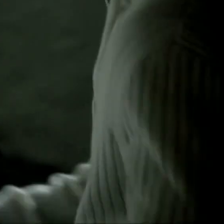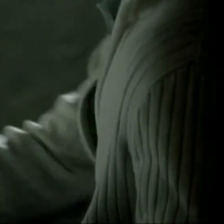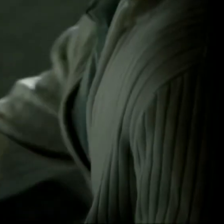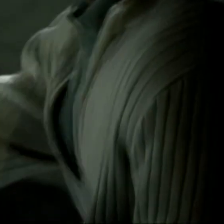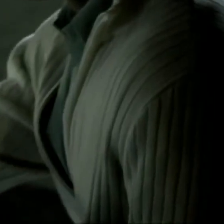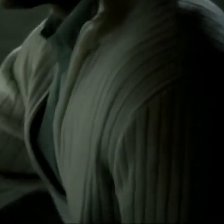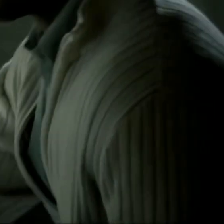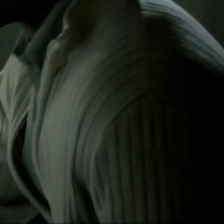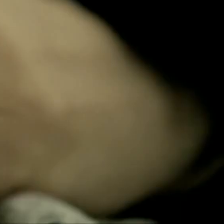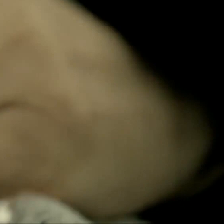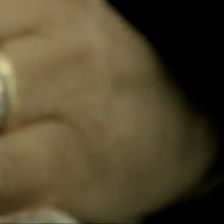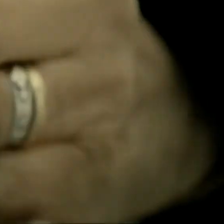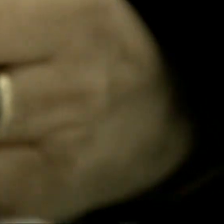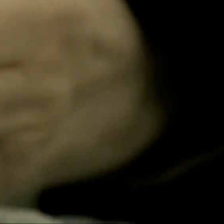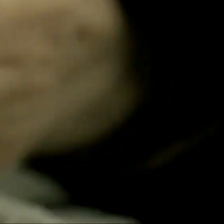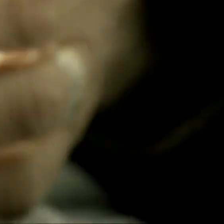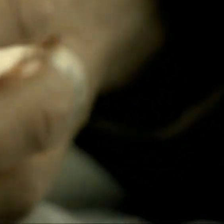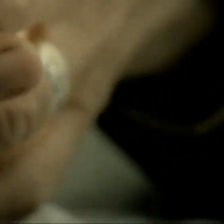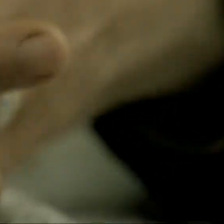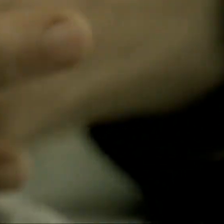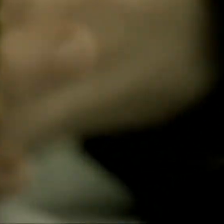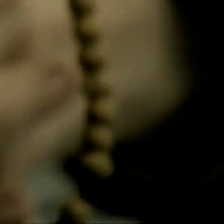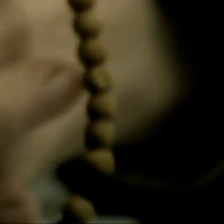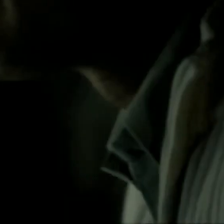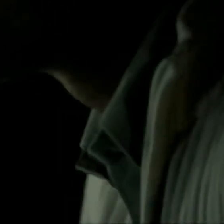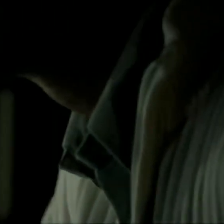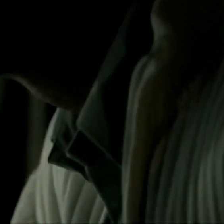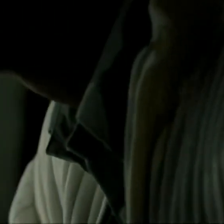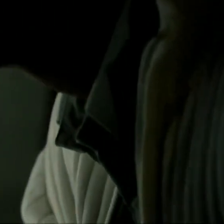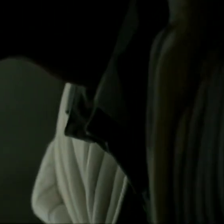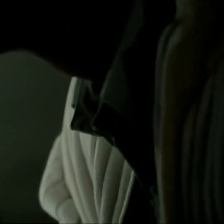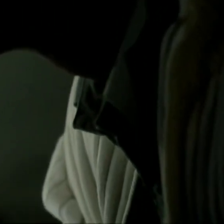Vodite radost u novi dan.